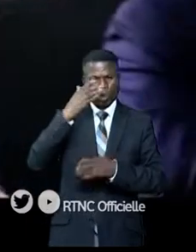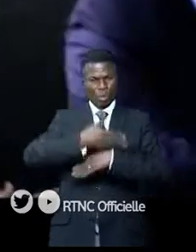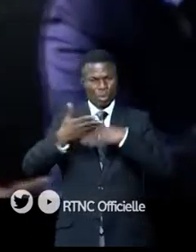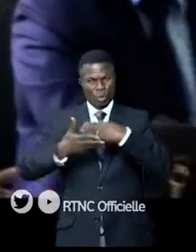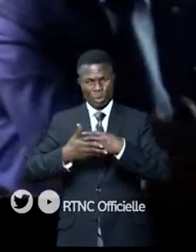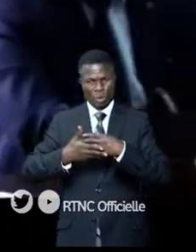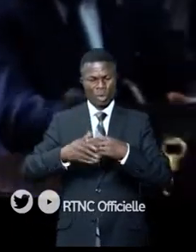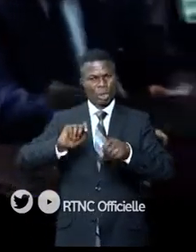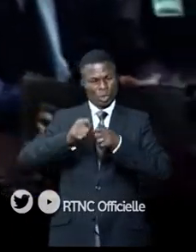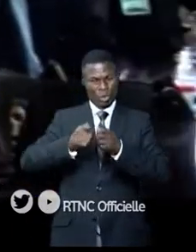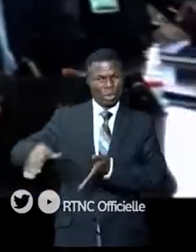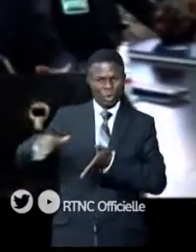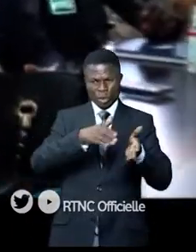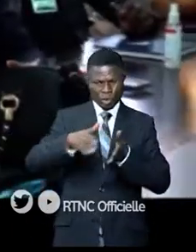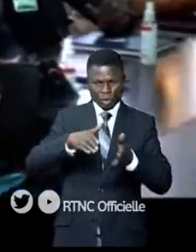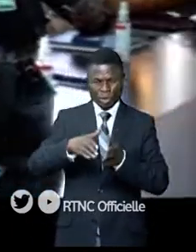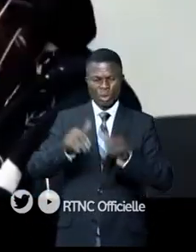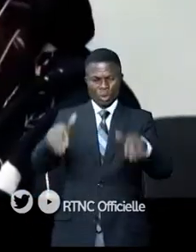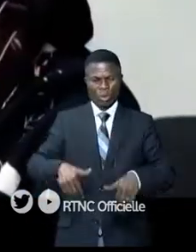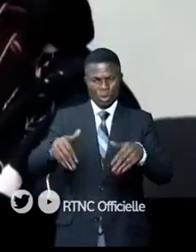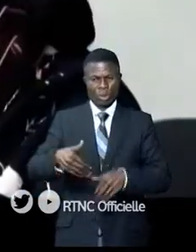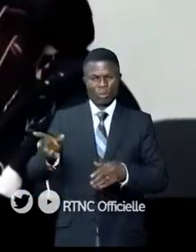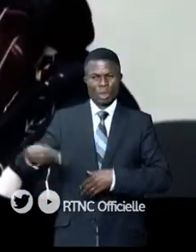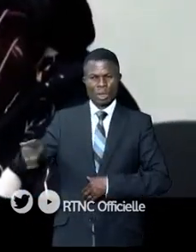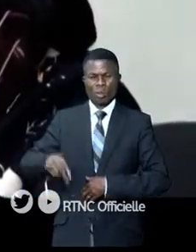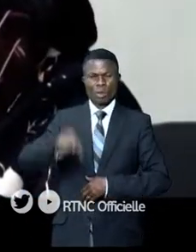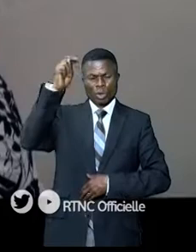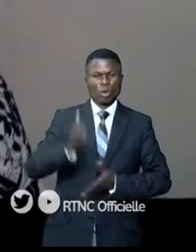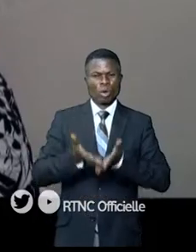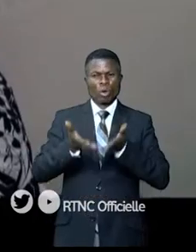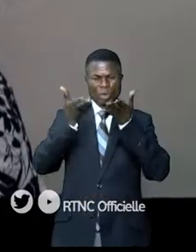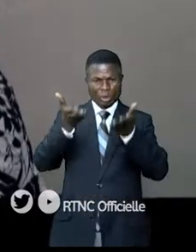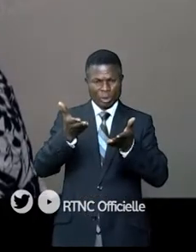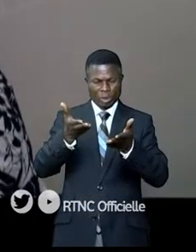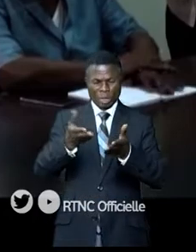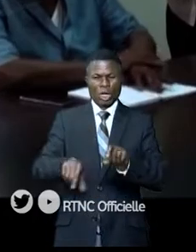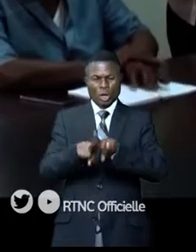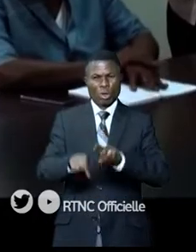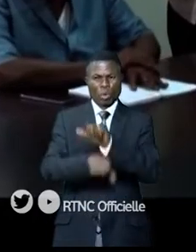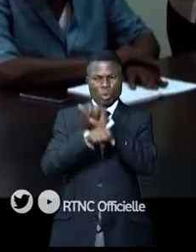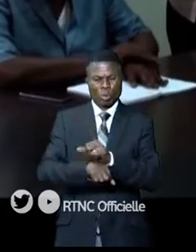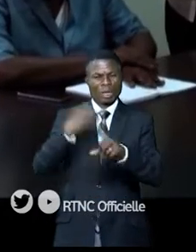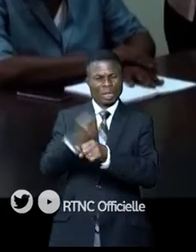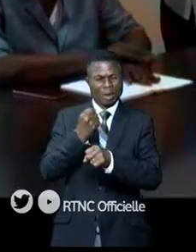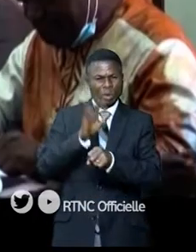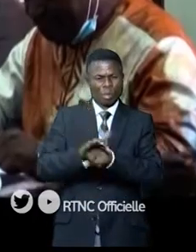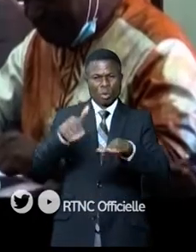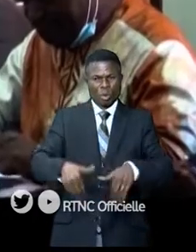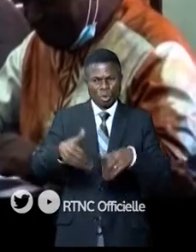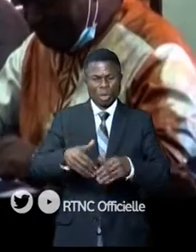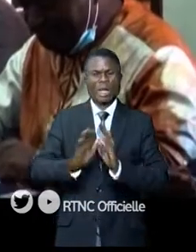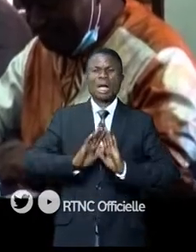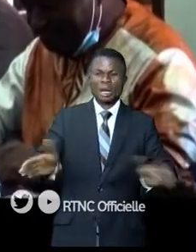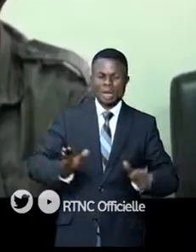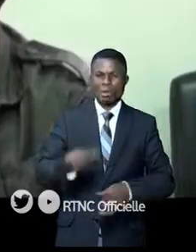réhabilitation et l'entretien des routes des dessertes agricoles. La province du Nord Kivu étant traditionnellement agro-pastorale, elle a la